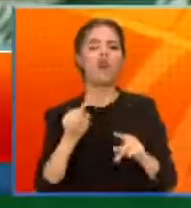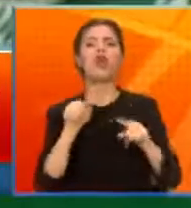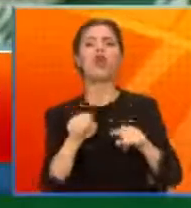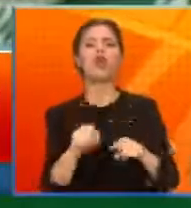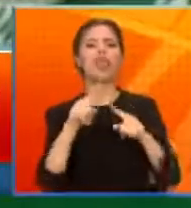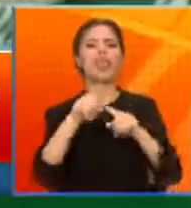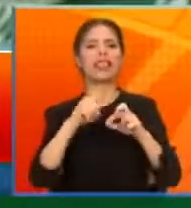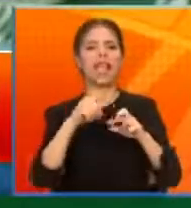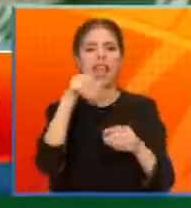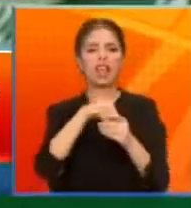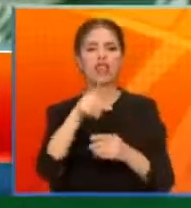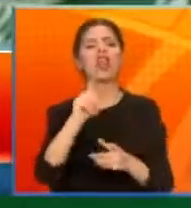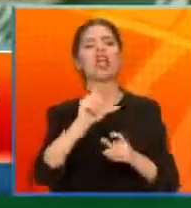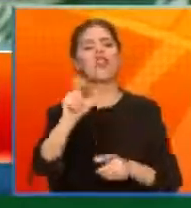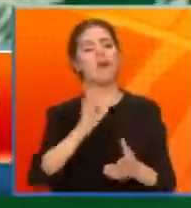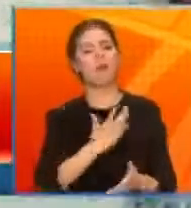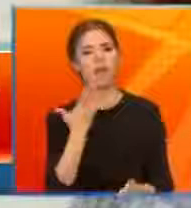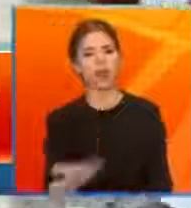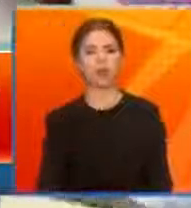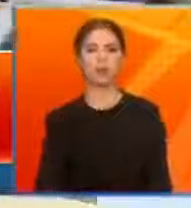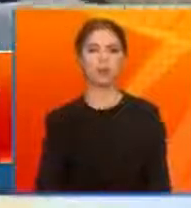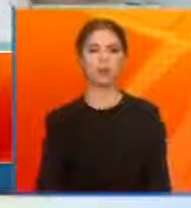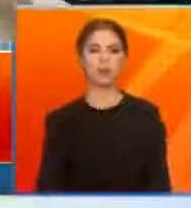www.eba.gov.tr adresinde cevaplar.